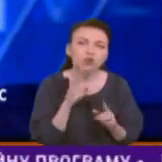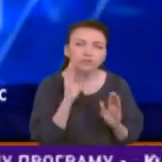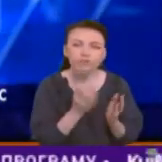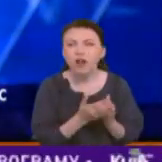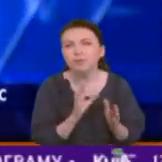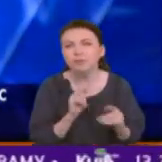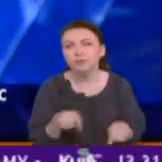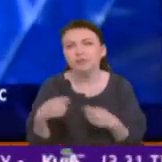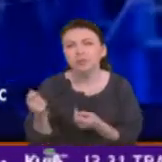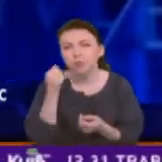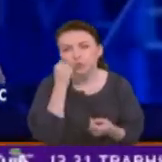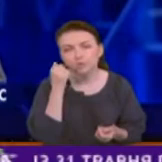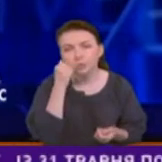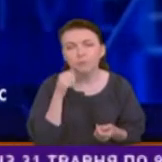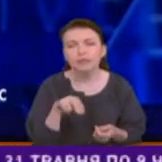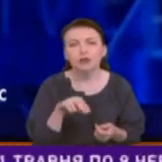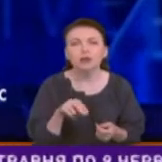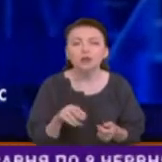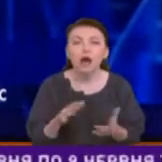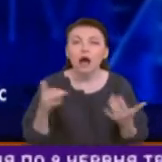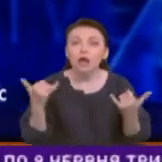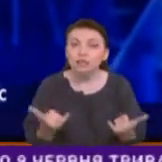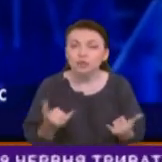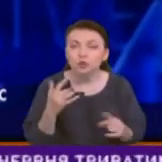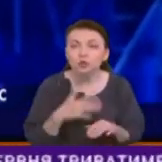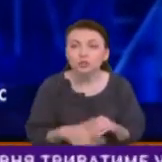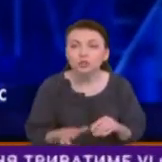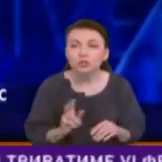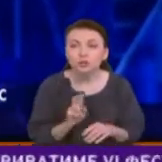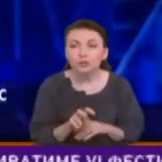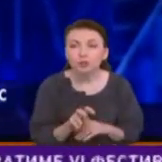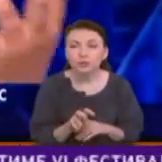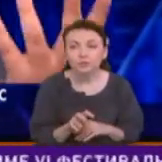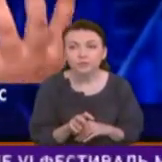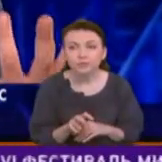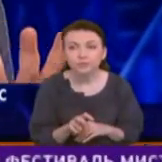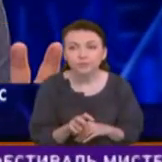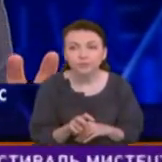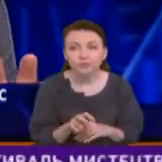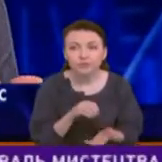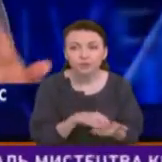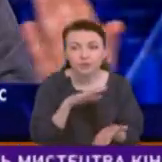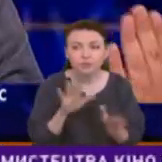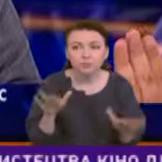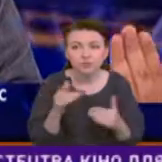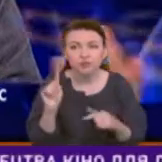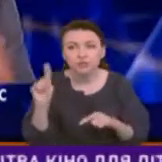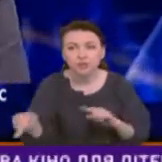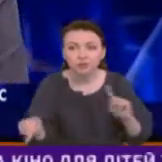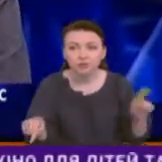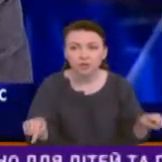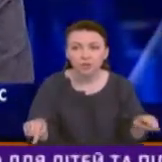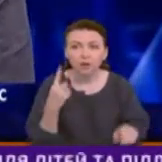потім передав Москві, Московську патріархату. Але зараз, ти розумієш, ти приходиш і вже... коли на Пасху співають і там,